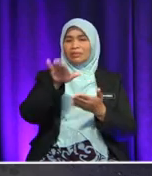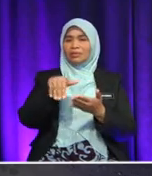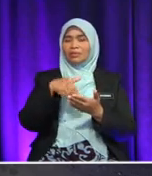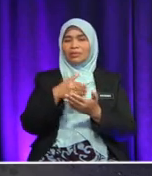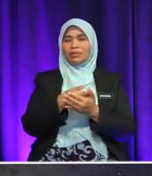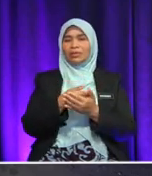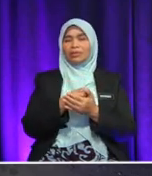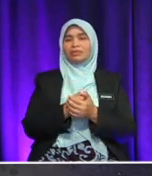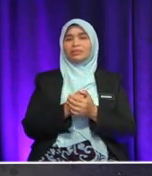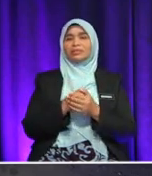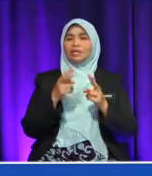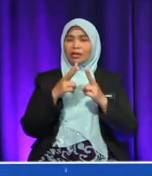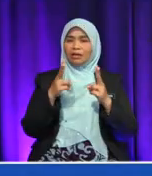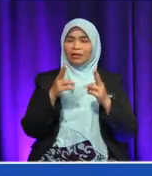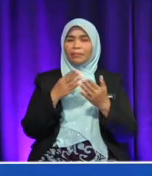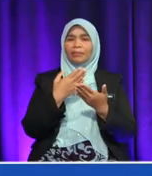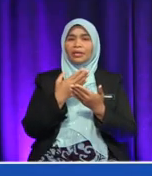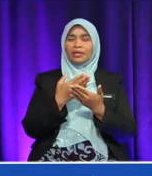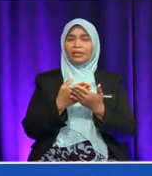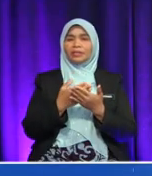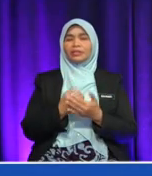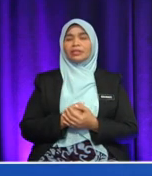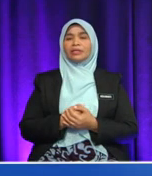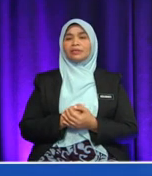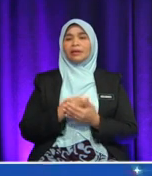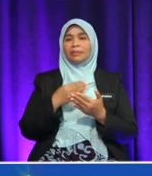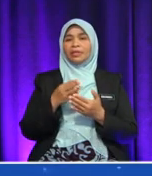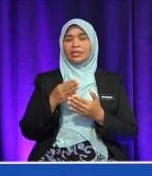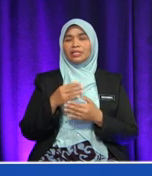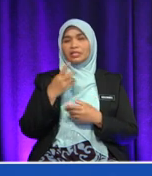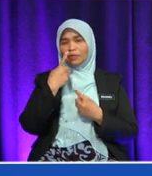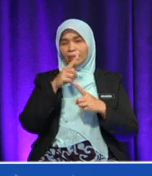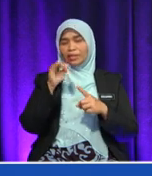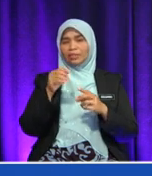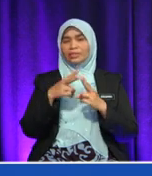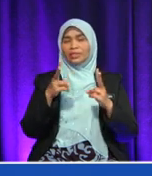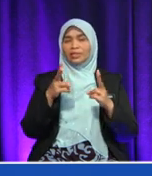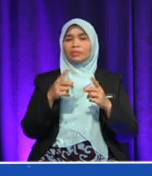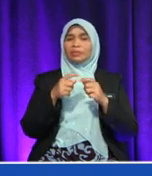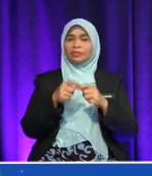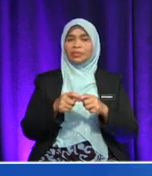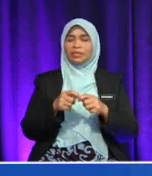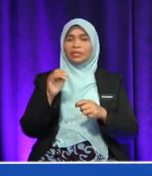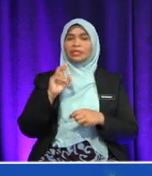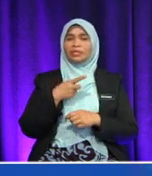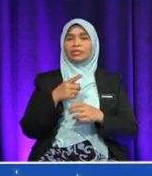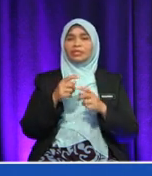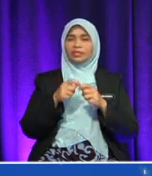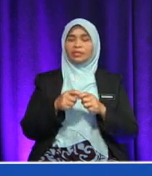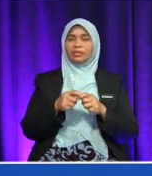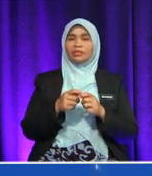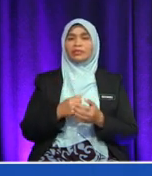Alhamdulillah sangat-sangat baik dan memberi respon ataupun jawaban yang sangat menepati apa yang kita kehendaki